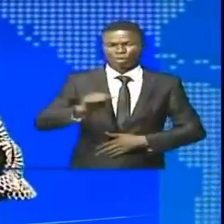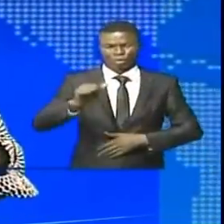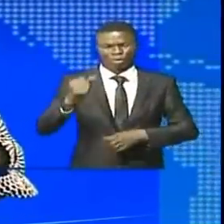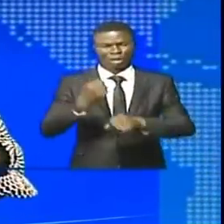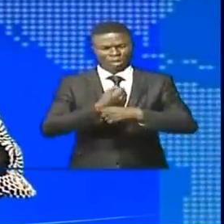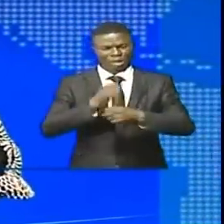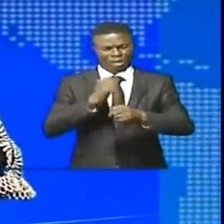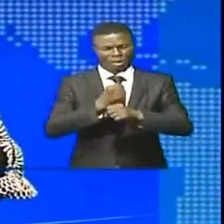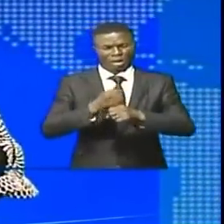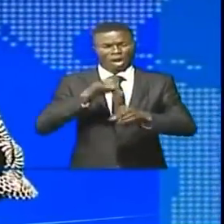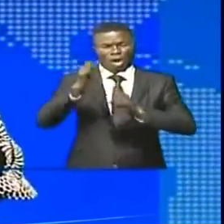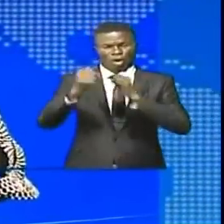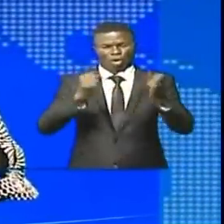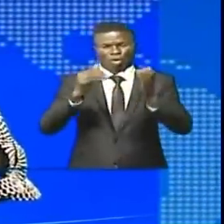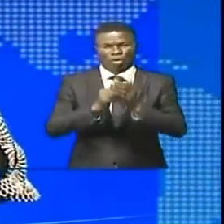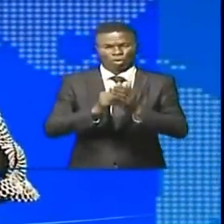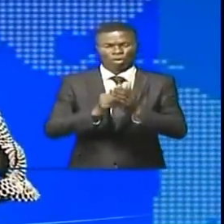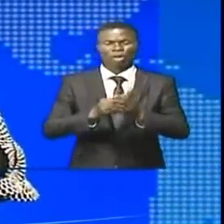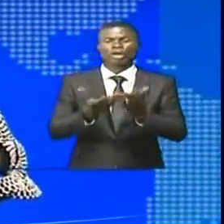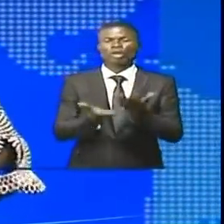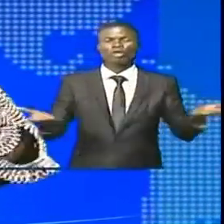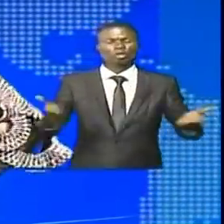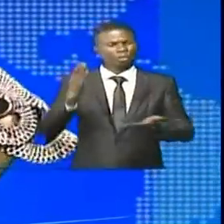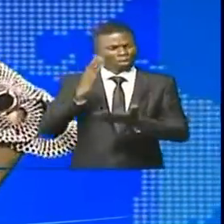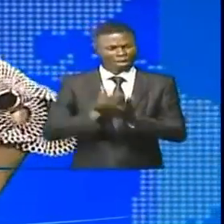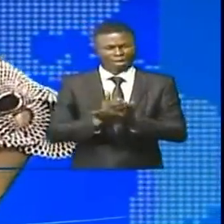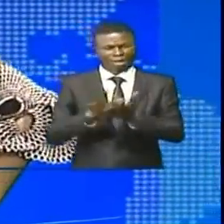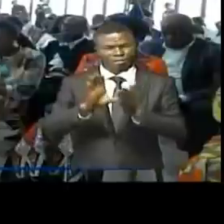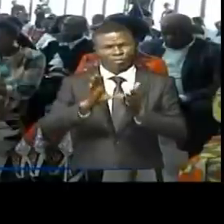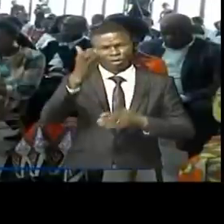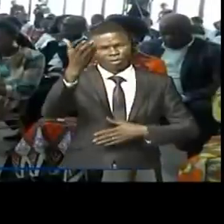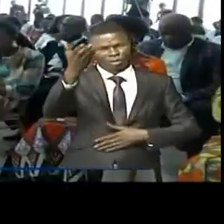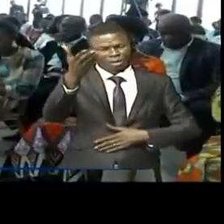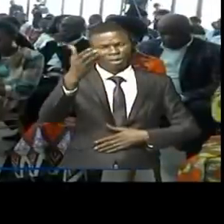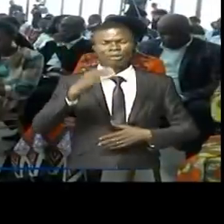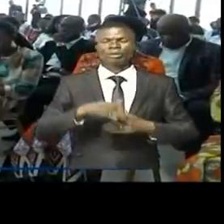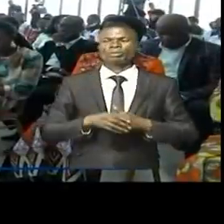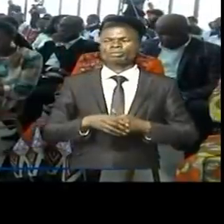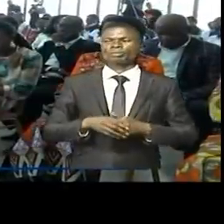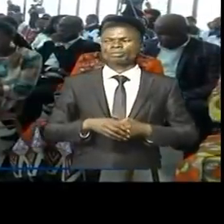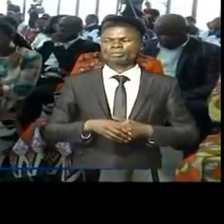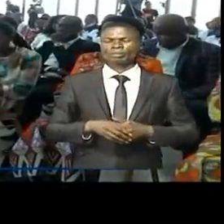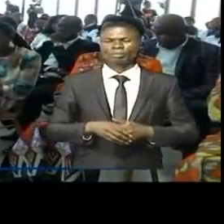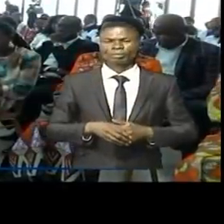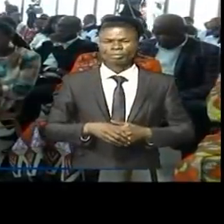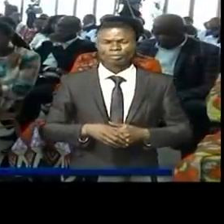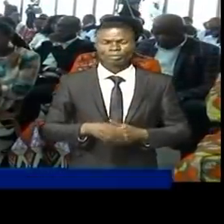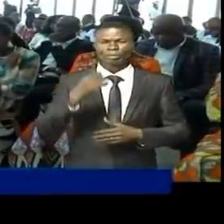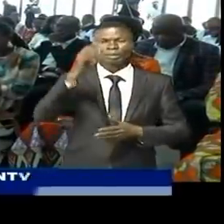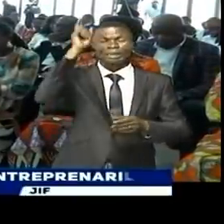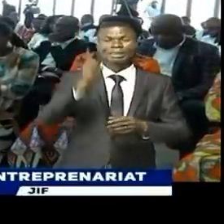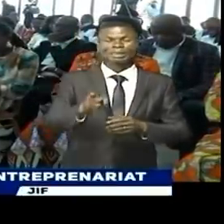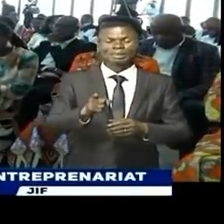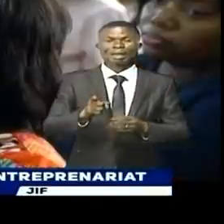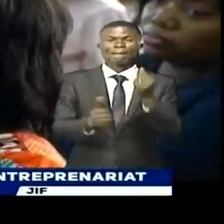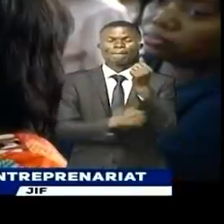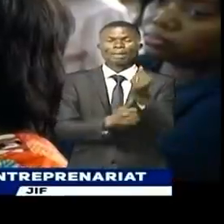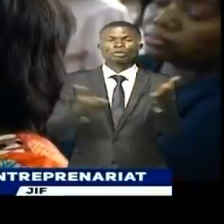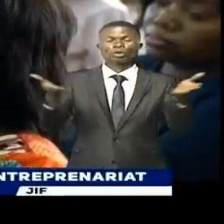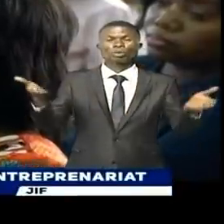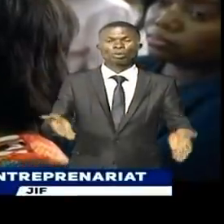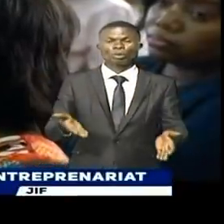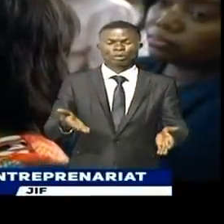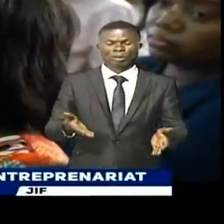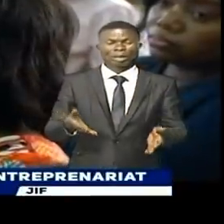ressources dans le combat contre le chômage recule de 0 à plus d'une centaine de participants ont